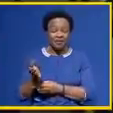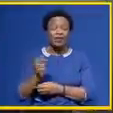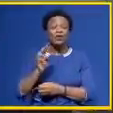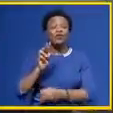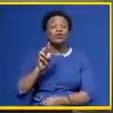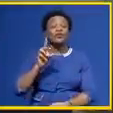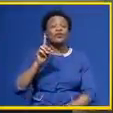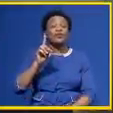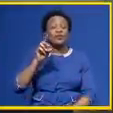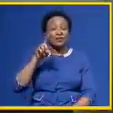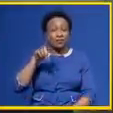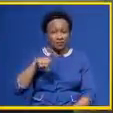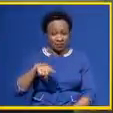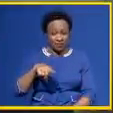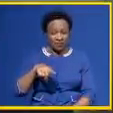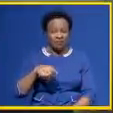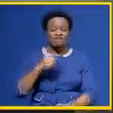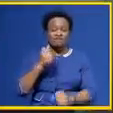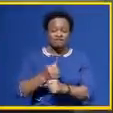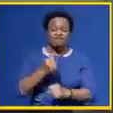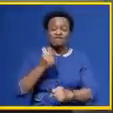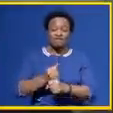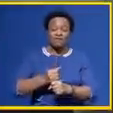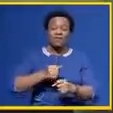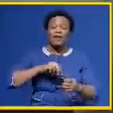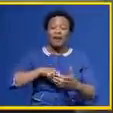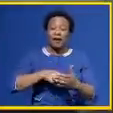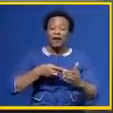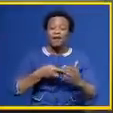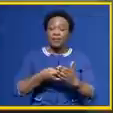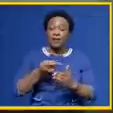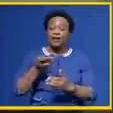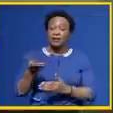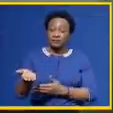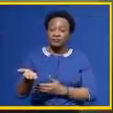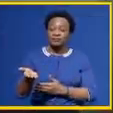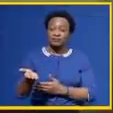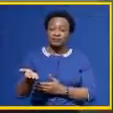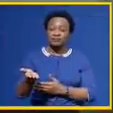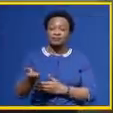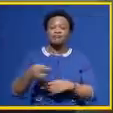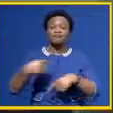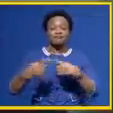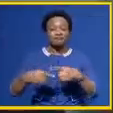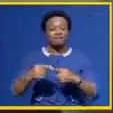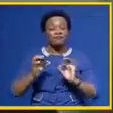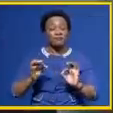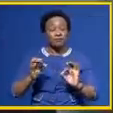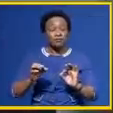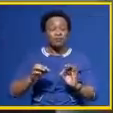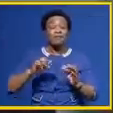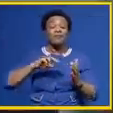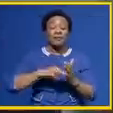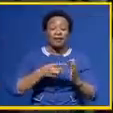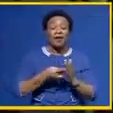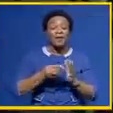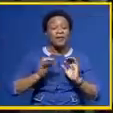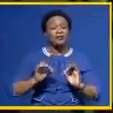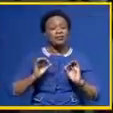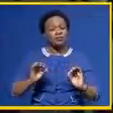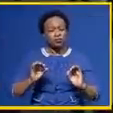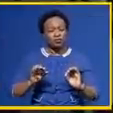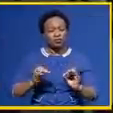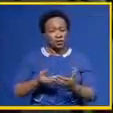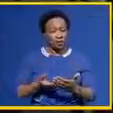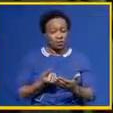UDP itamfanyia campaign Magufuli. Na tutamfanyia campaign kwa